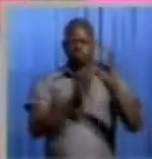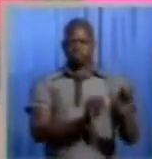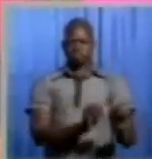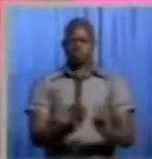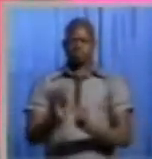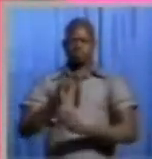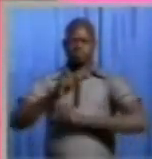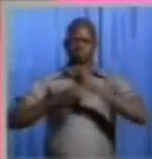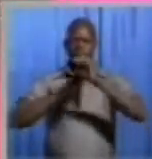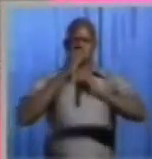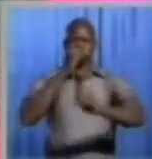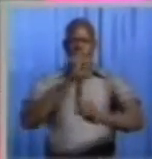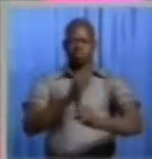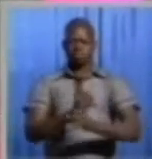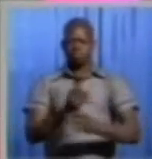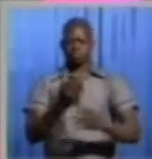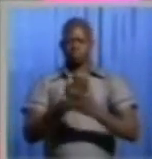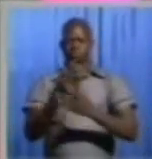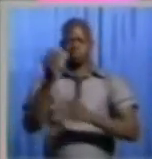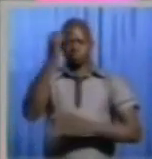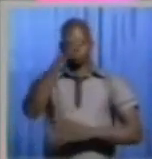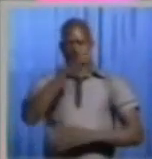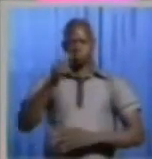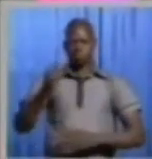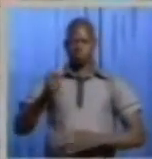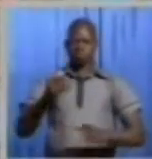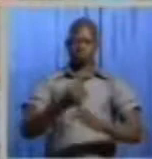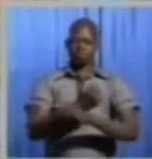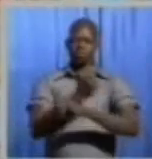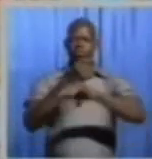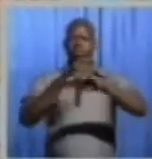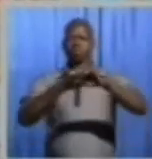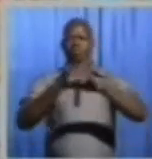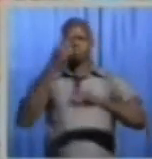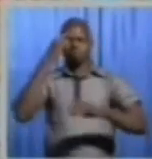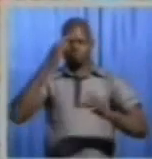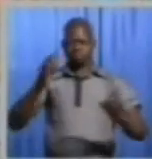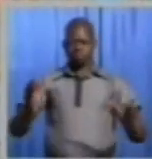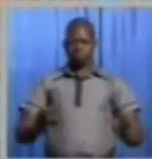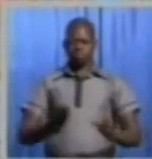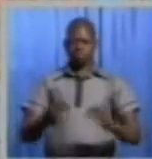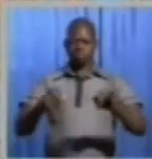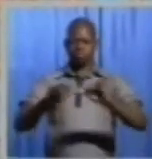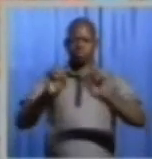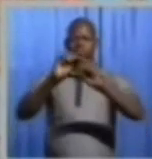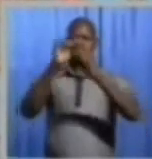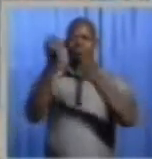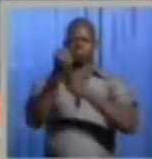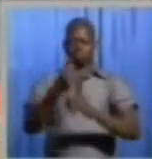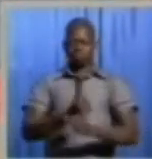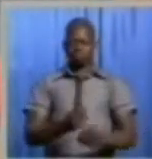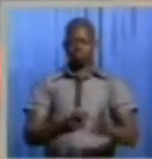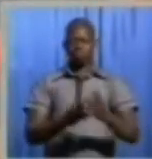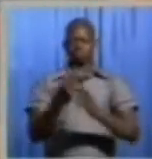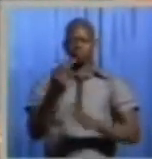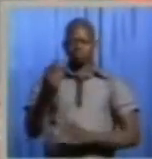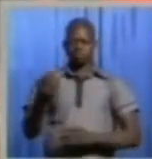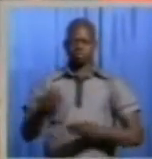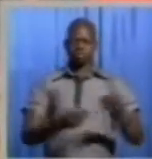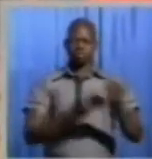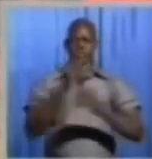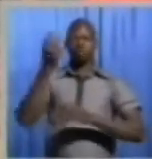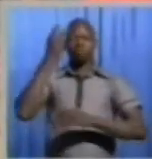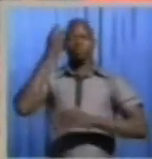organisations internationales et interafricaines ont saisi l'occasion pour saluer les mesures sociales prises en 2013, le dialogue